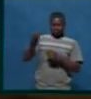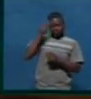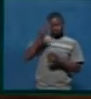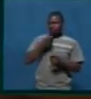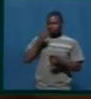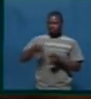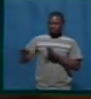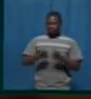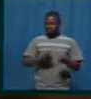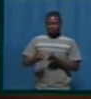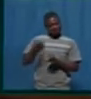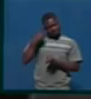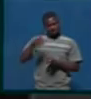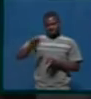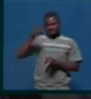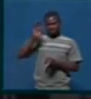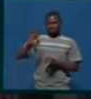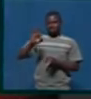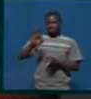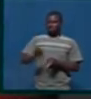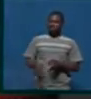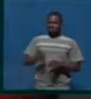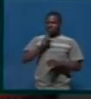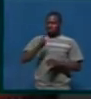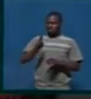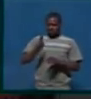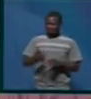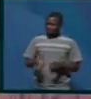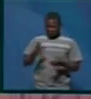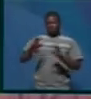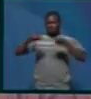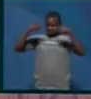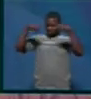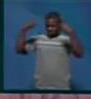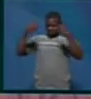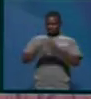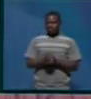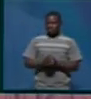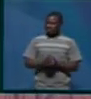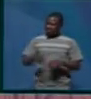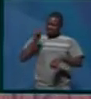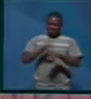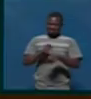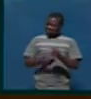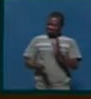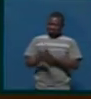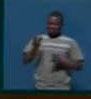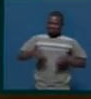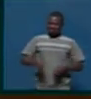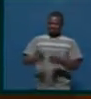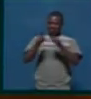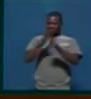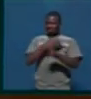édition de la Semaine nationale de la culture soit particulièrement en tout cas une réussite. Le temps passe très rapidement et cet événement est un